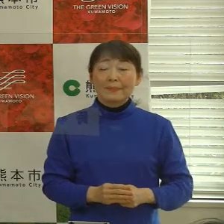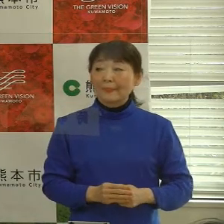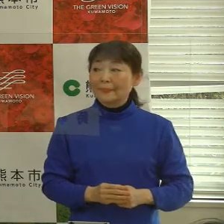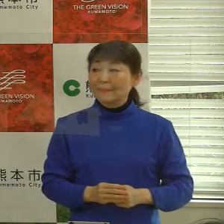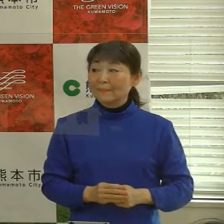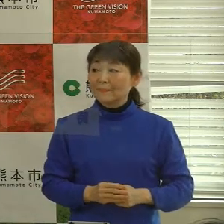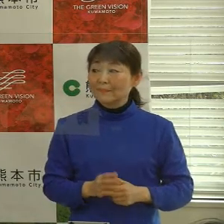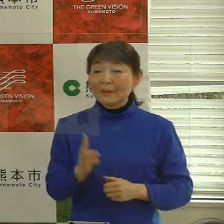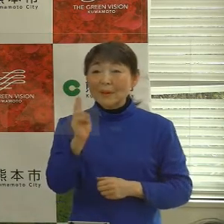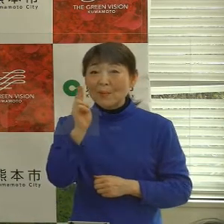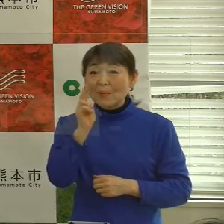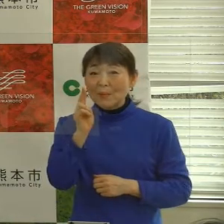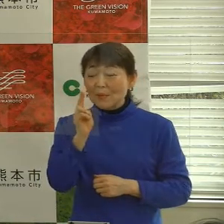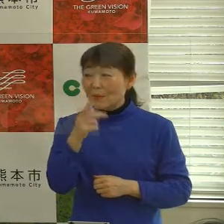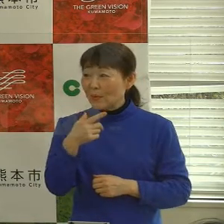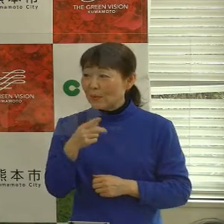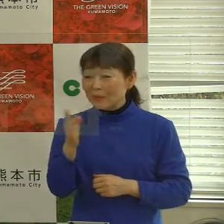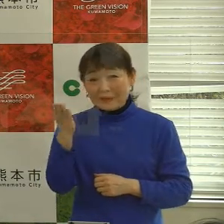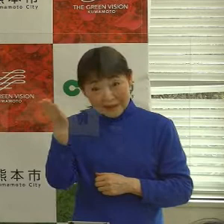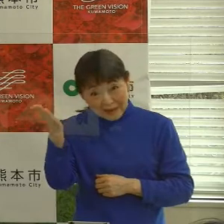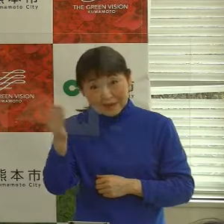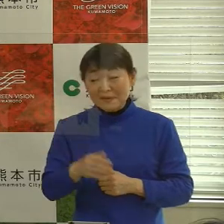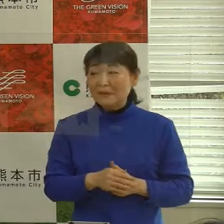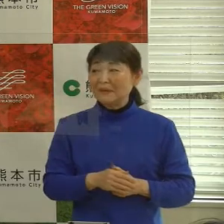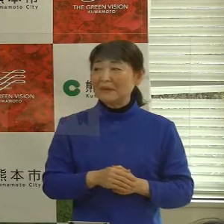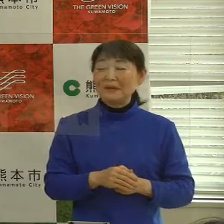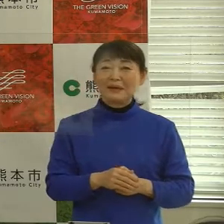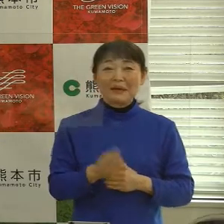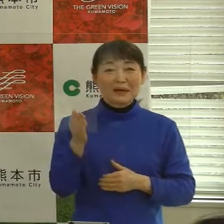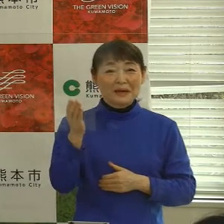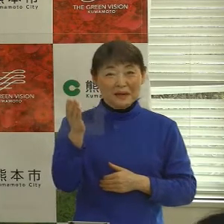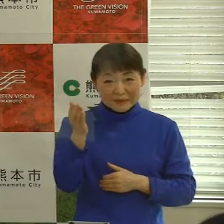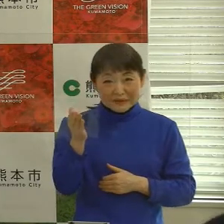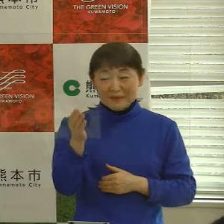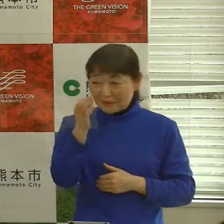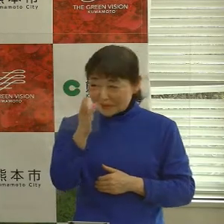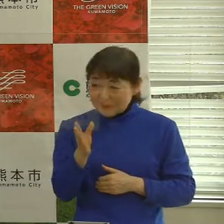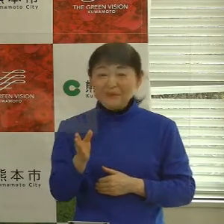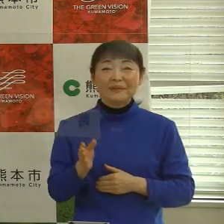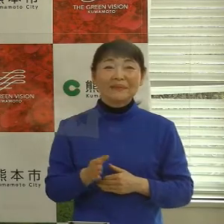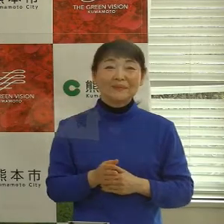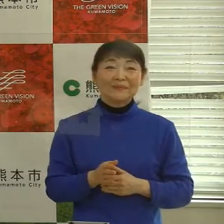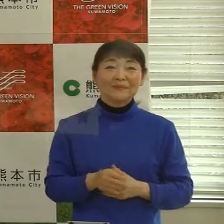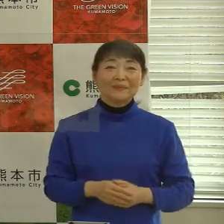愛煙家でしたっけ、ごめんなさい、聞いてすみません。